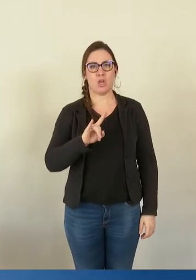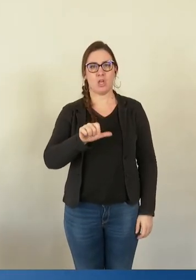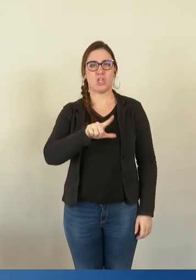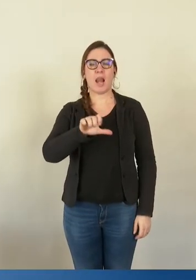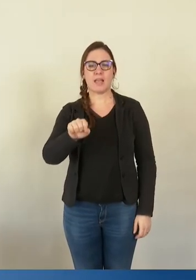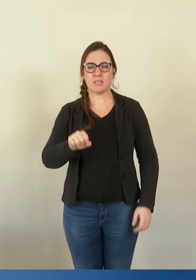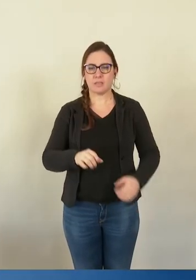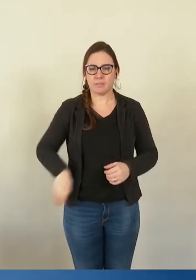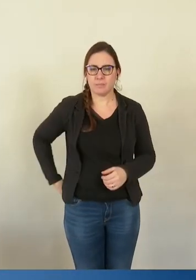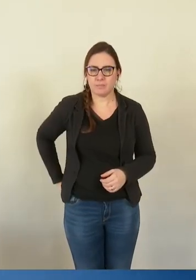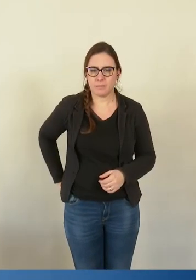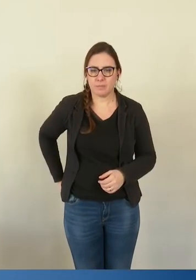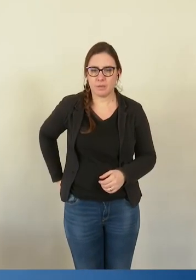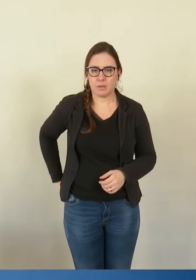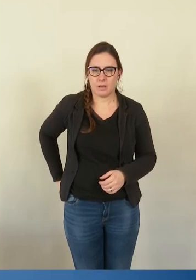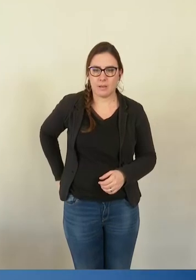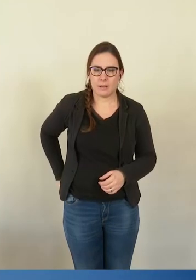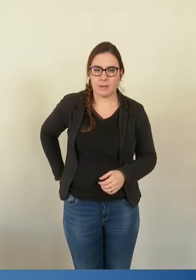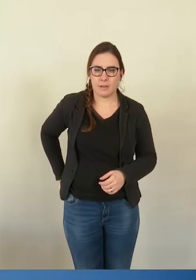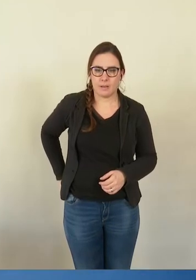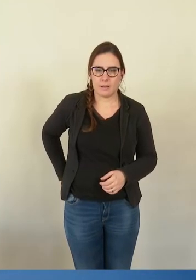Ma bonjour à